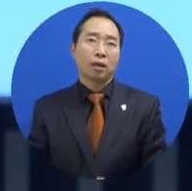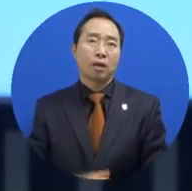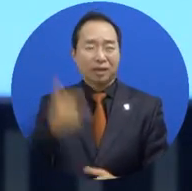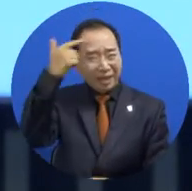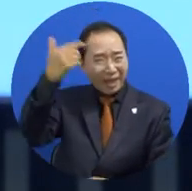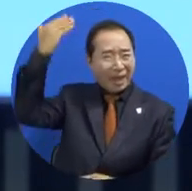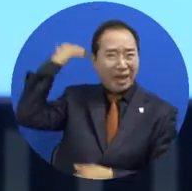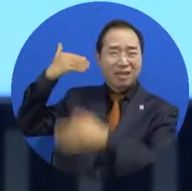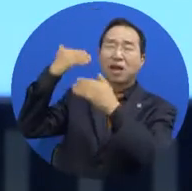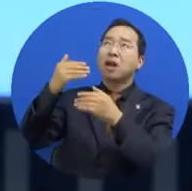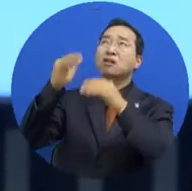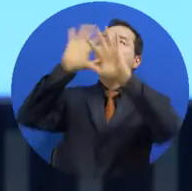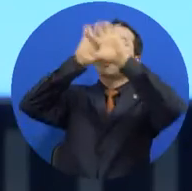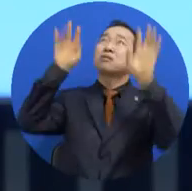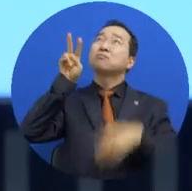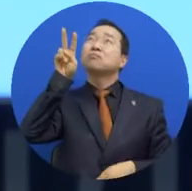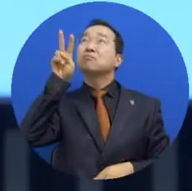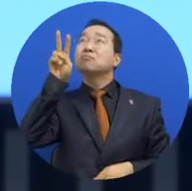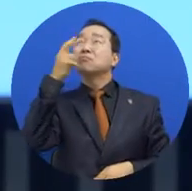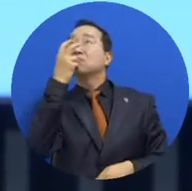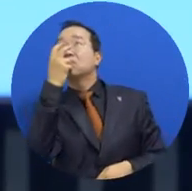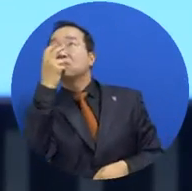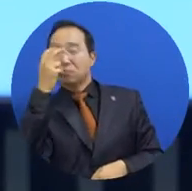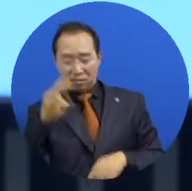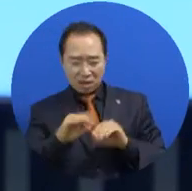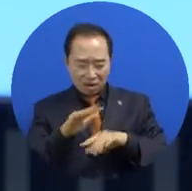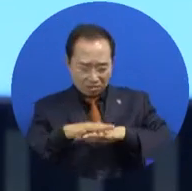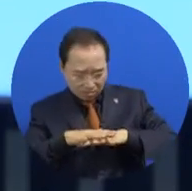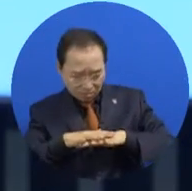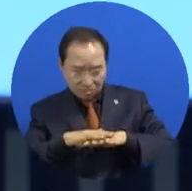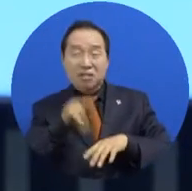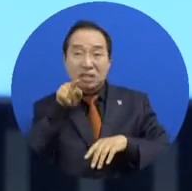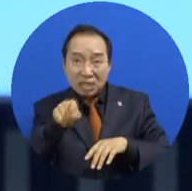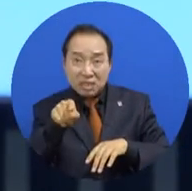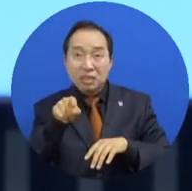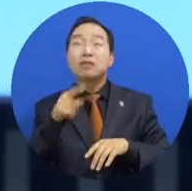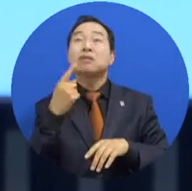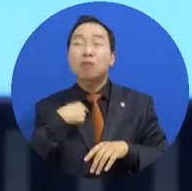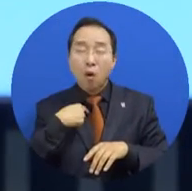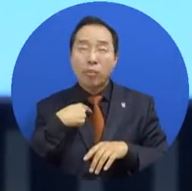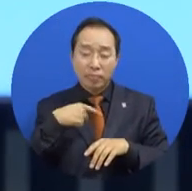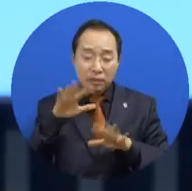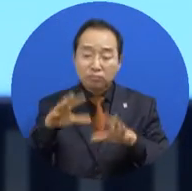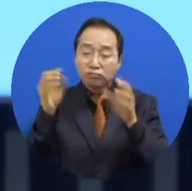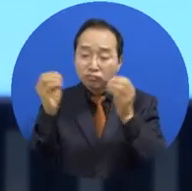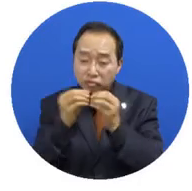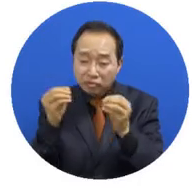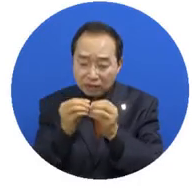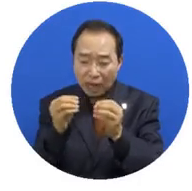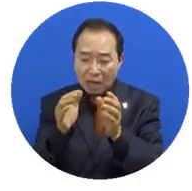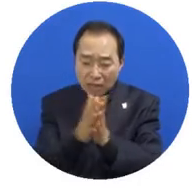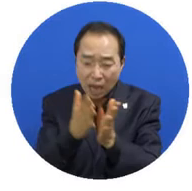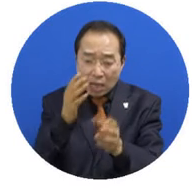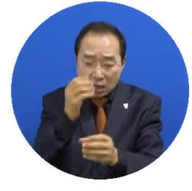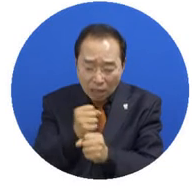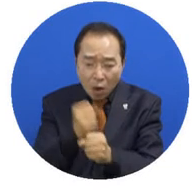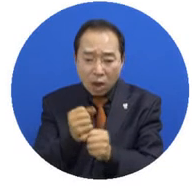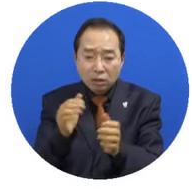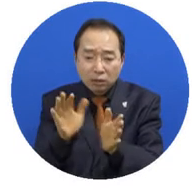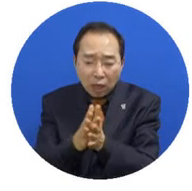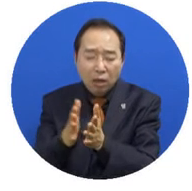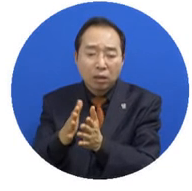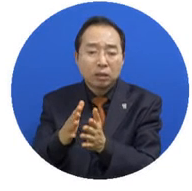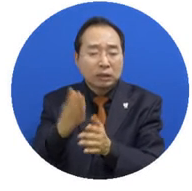이제 인생의 지도가 전 인류에게 보편적으로 보급이 됐다. 그러니까 이제